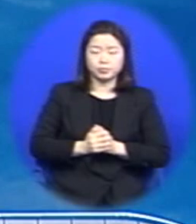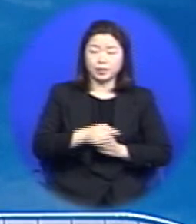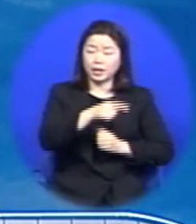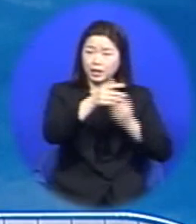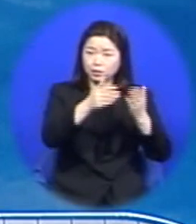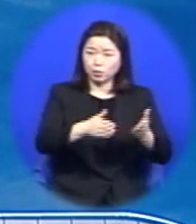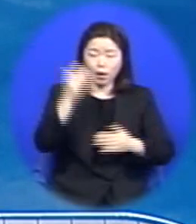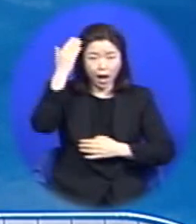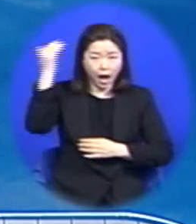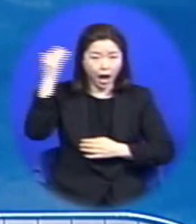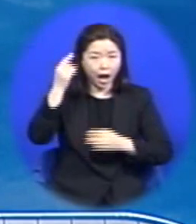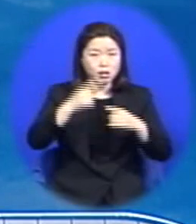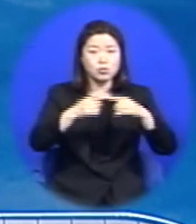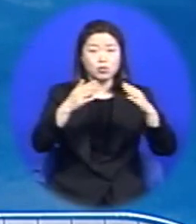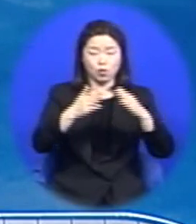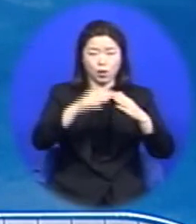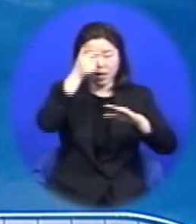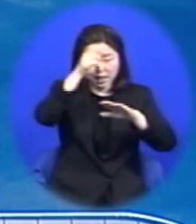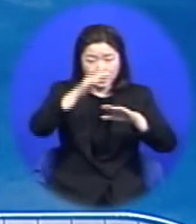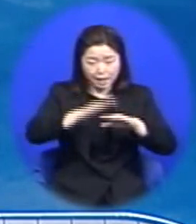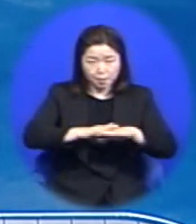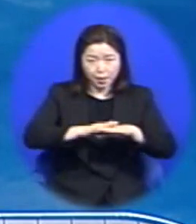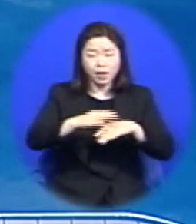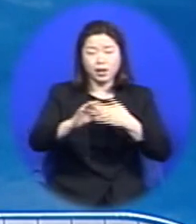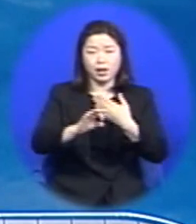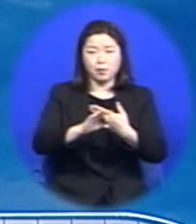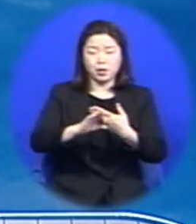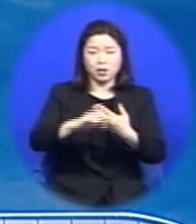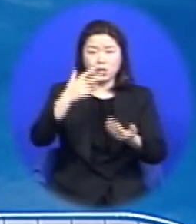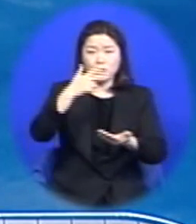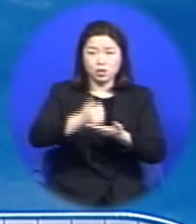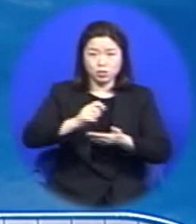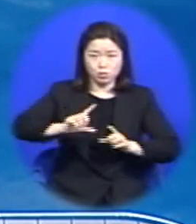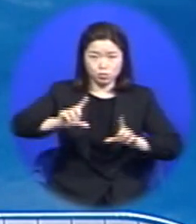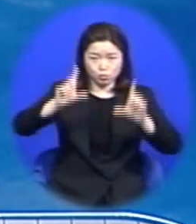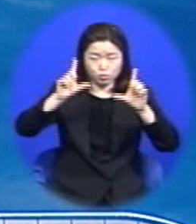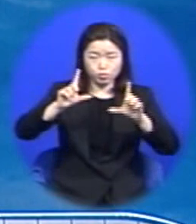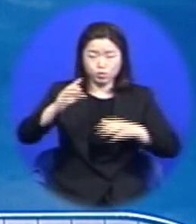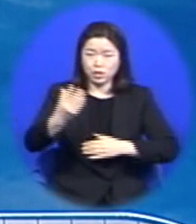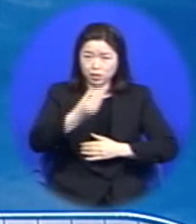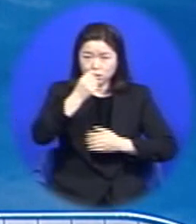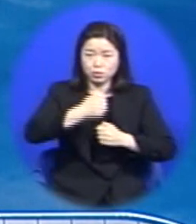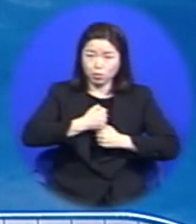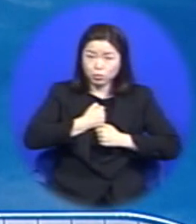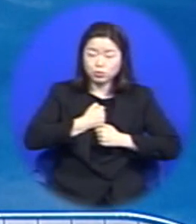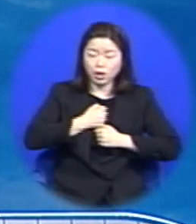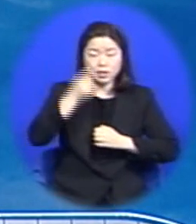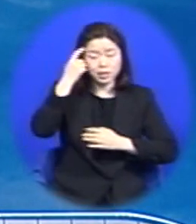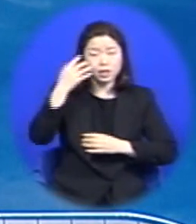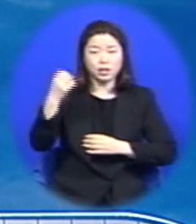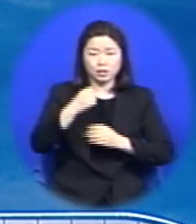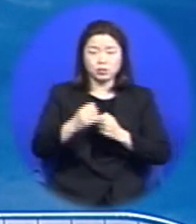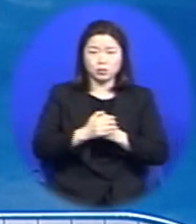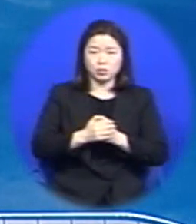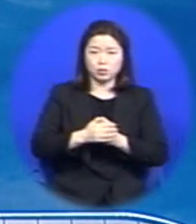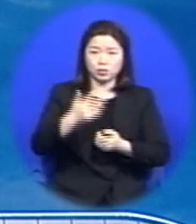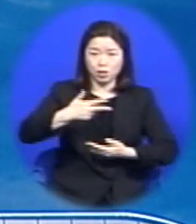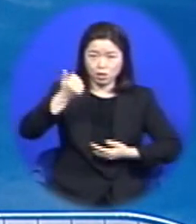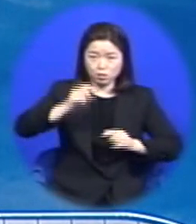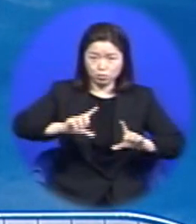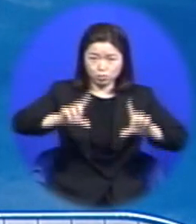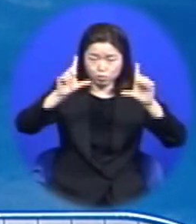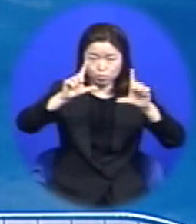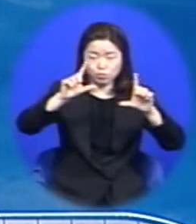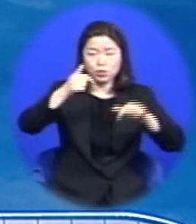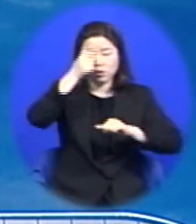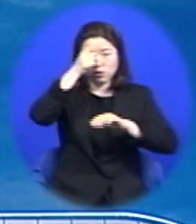그동안 한국 교회는 예배 그러면 그저 주일 성수라고 생각해요. 주일 성수는 예배 시간에